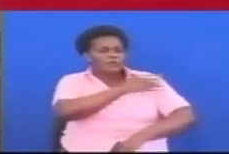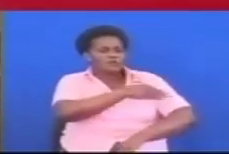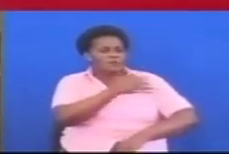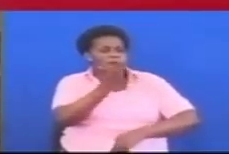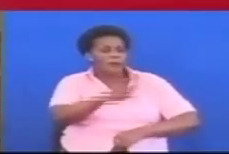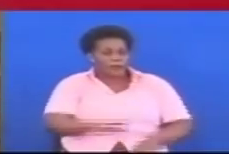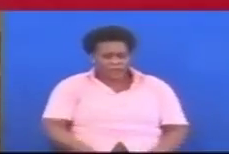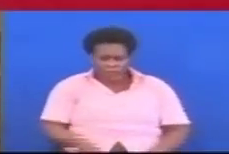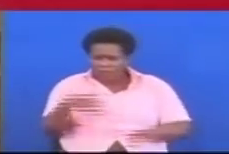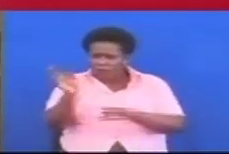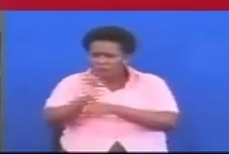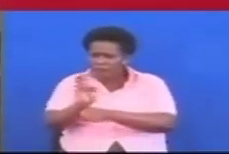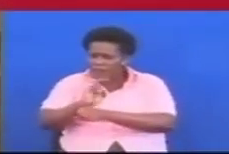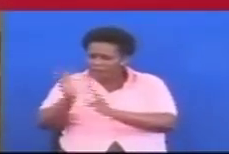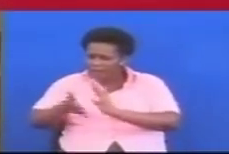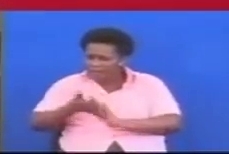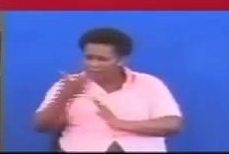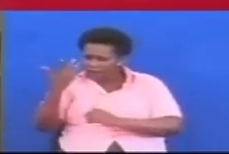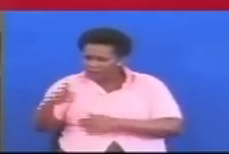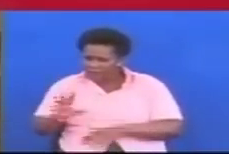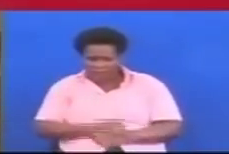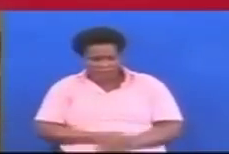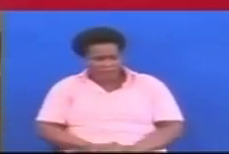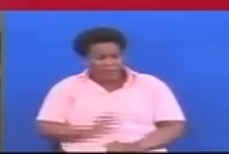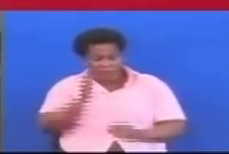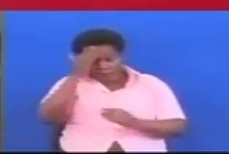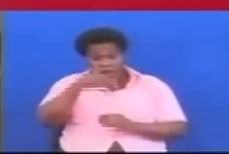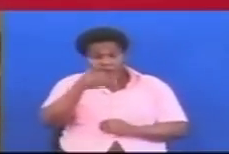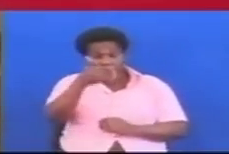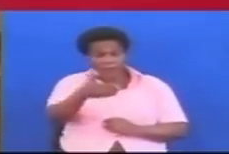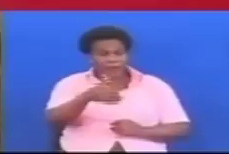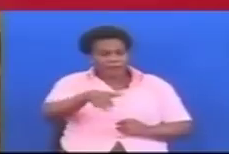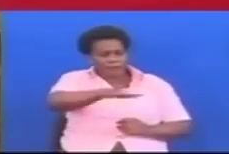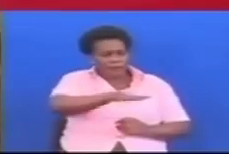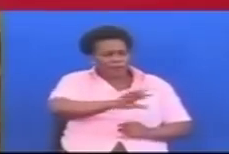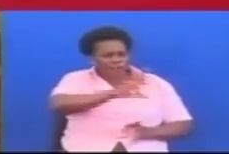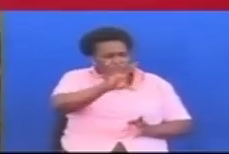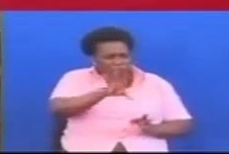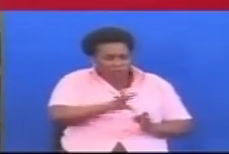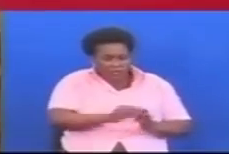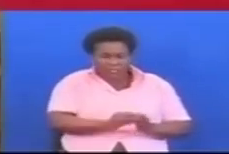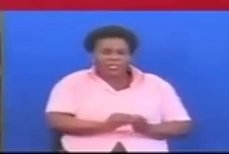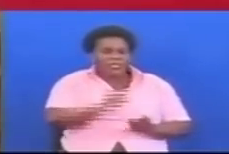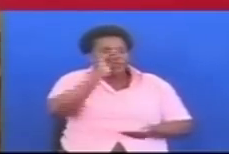ya vyanzo na vidaka maji. Kipaumbele ikiwa ni kwenye maeneo yenye uhaba mkubwa wa